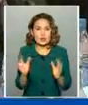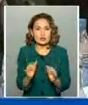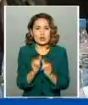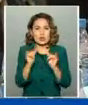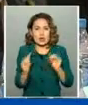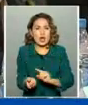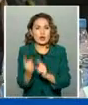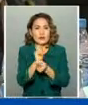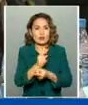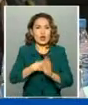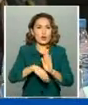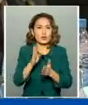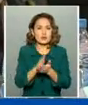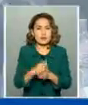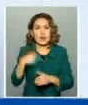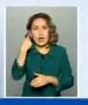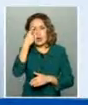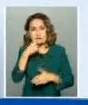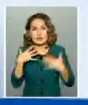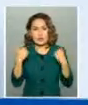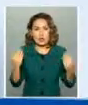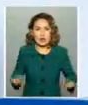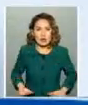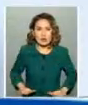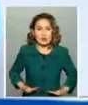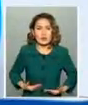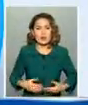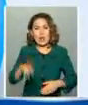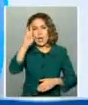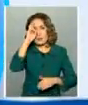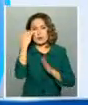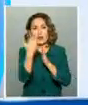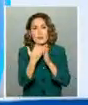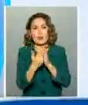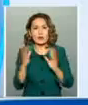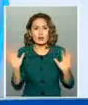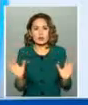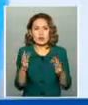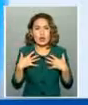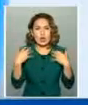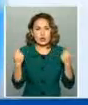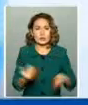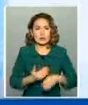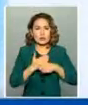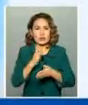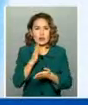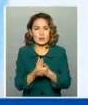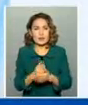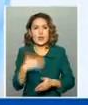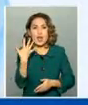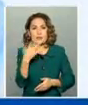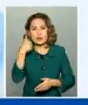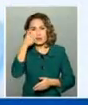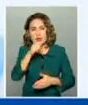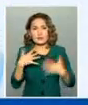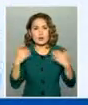саласында жүргізіп жатқан реформаларға саламатты Қазақстан мемлекеттік бағдарламасын жүзеге асыруға үлкен қолдау болды. Соңғы 5 жылда